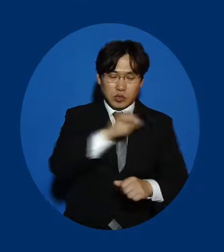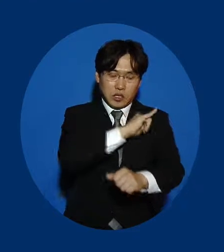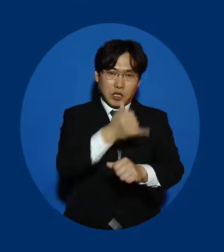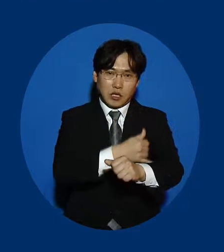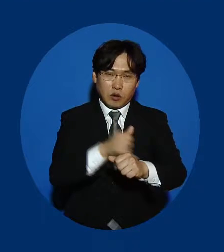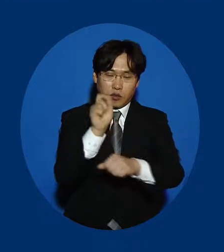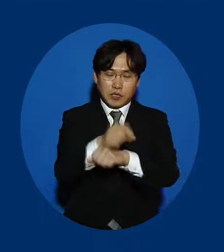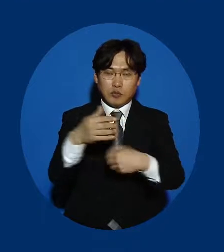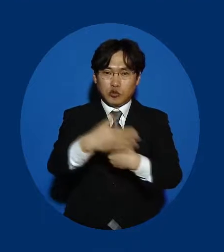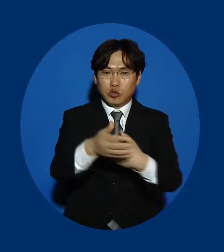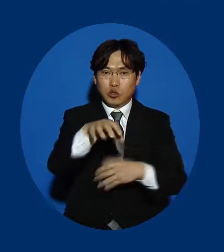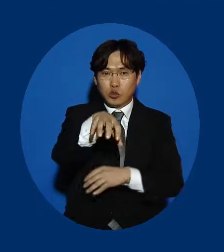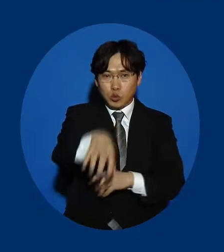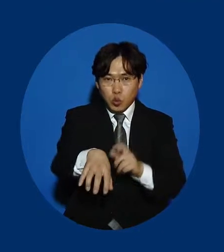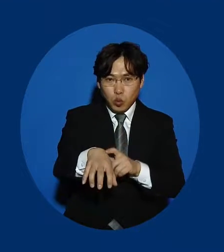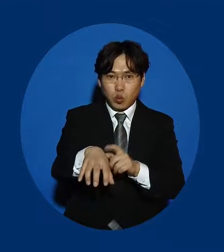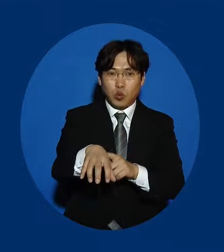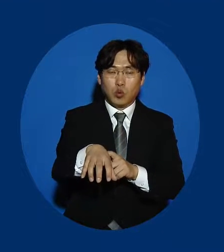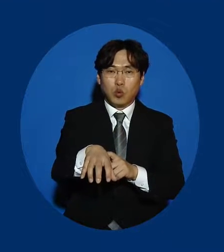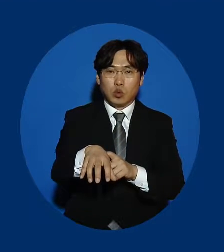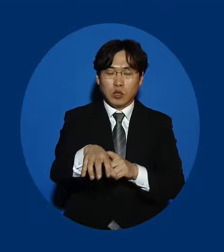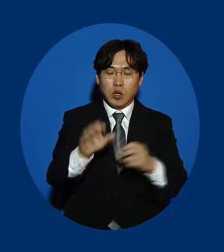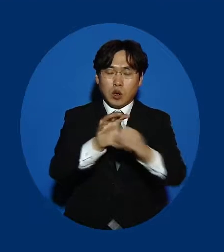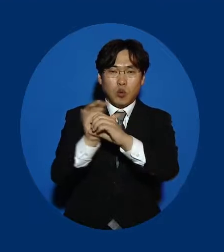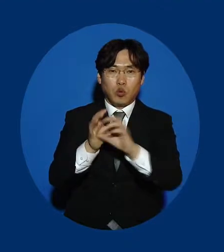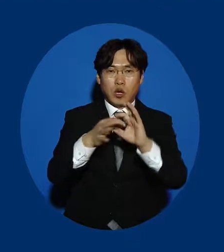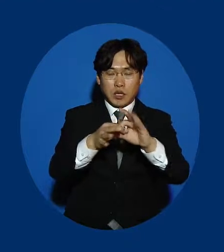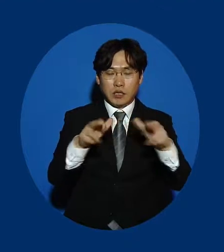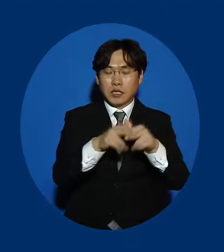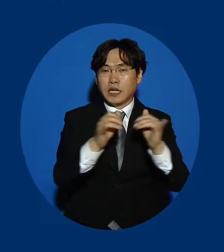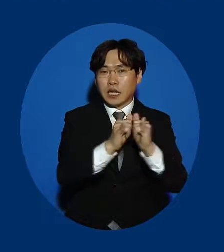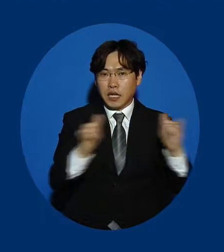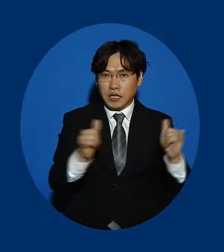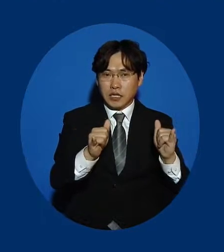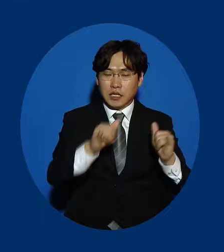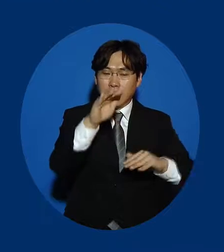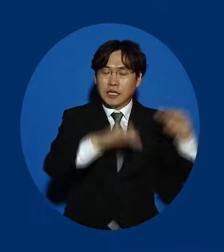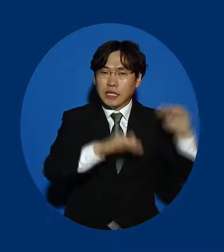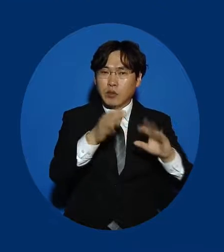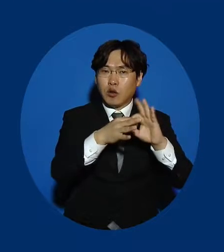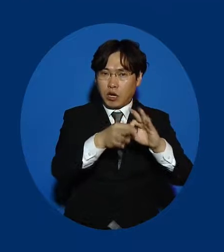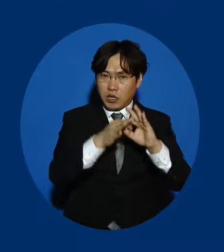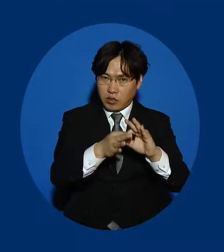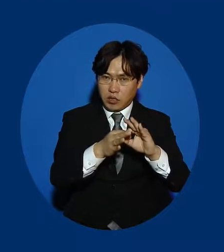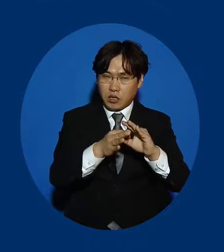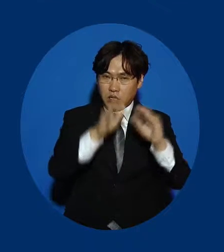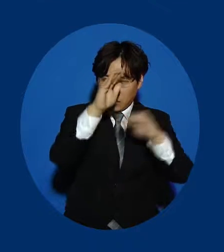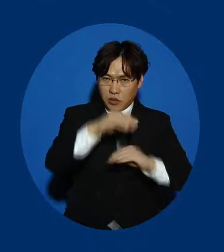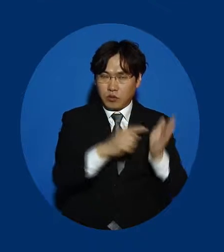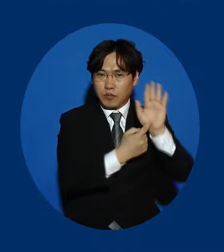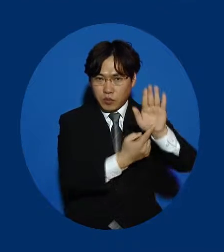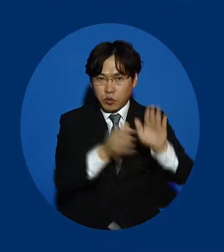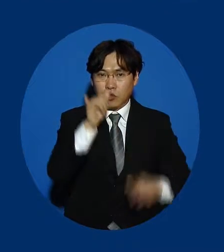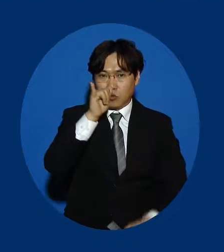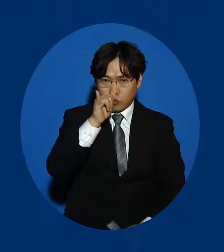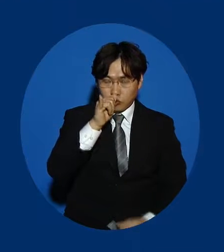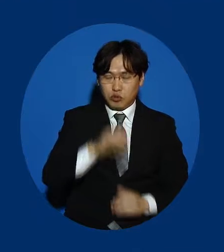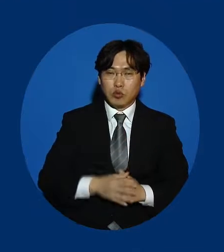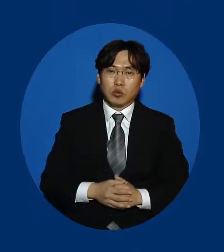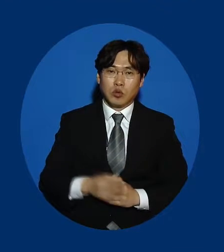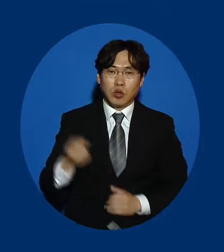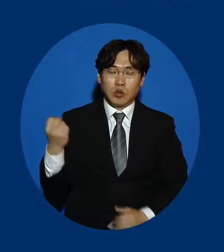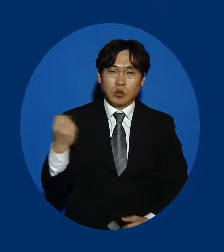고등 사무소에서 사실 그 이 코로나19에서 장애인 문제에 대해서 언급한 적이 있습니다. 그다음에 그 국제